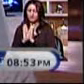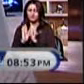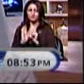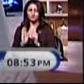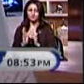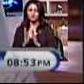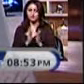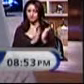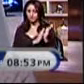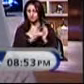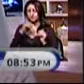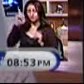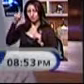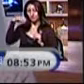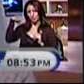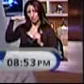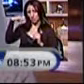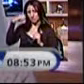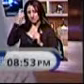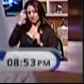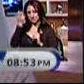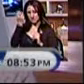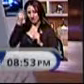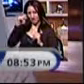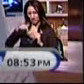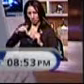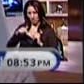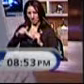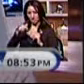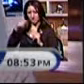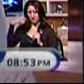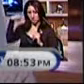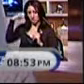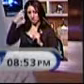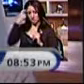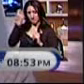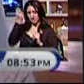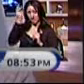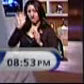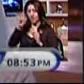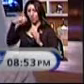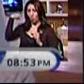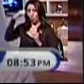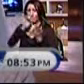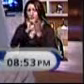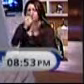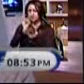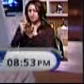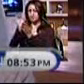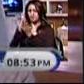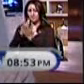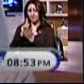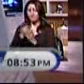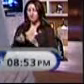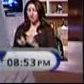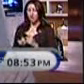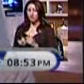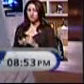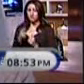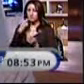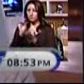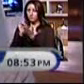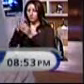أنت تدخل وزارة من أهم وزراء مصر فتطيح بكل القيادات بطريقة غريبة جدا ومتعسفة